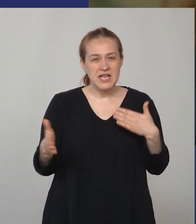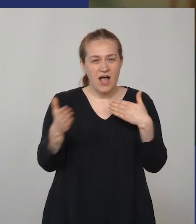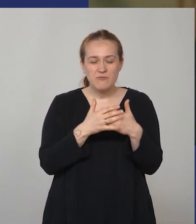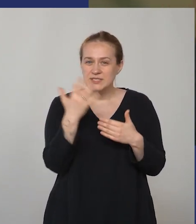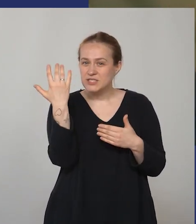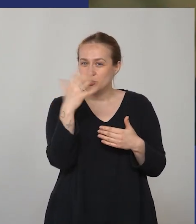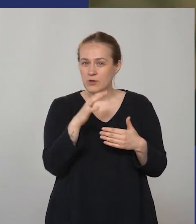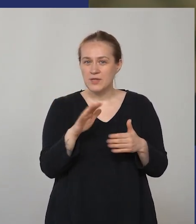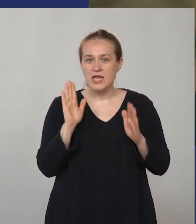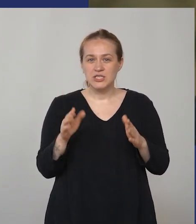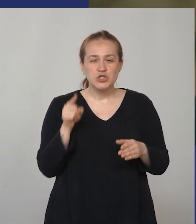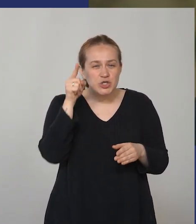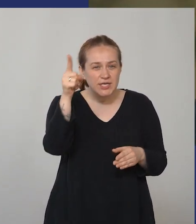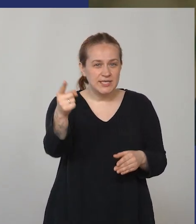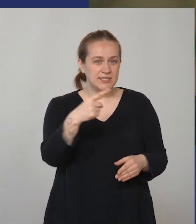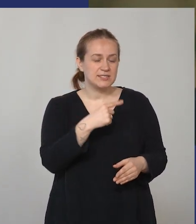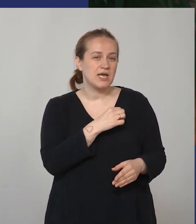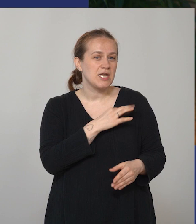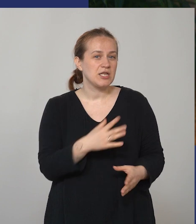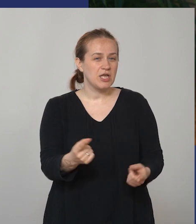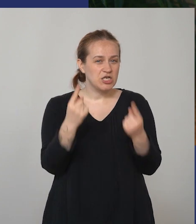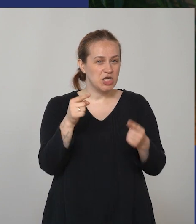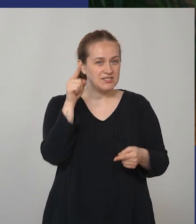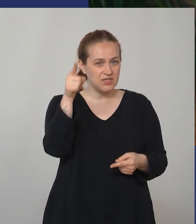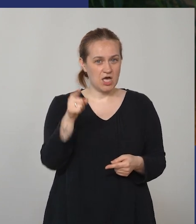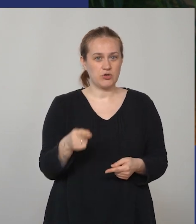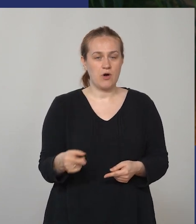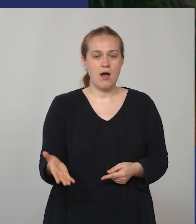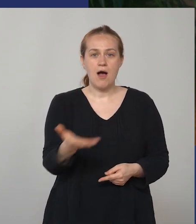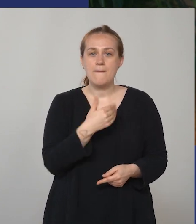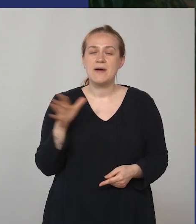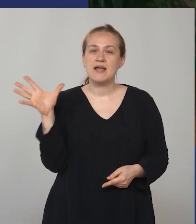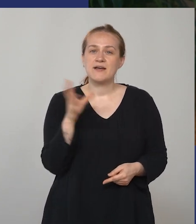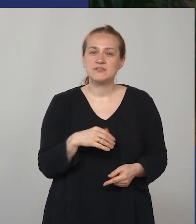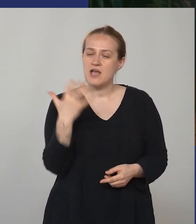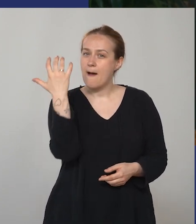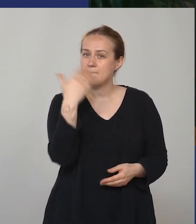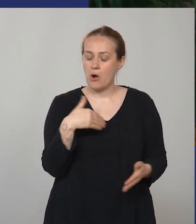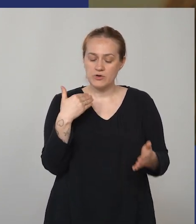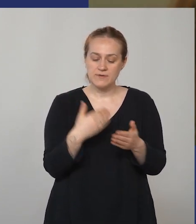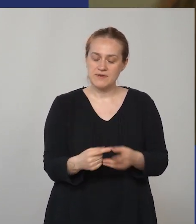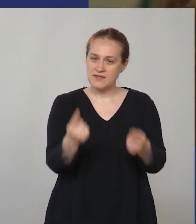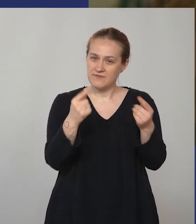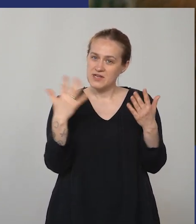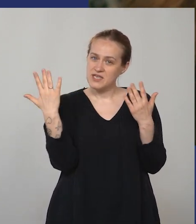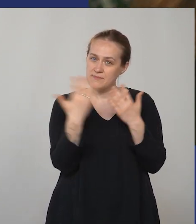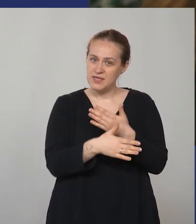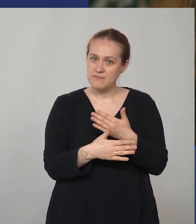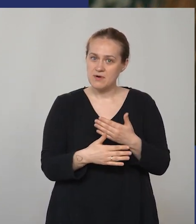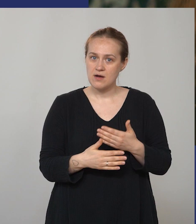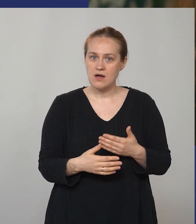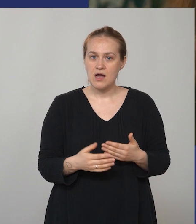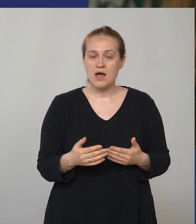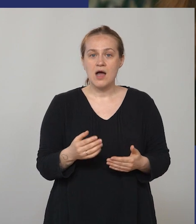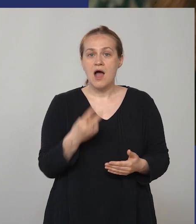неуловимо. Лишь издали торжественно оно. Мы все проходим пред великим мимо и видим